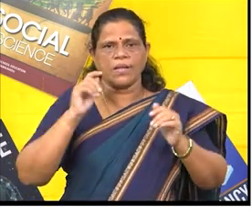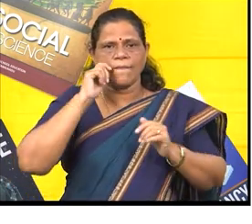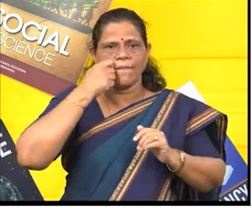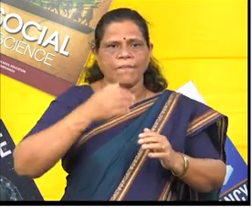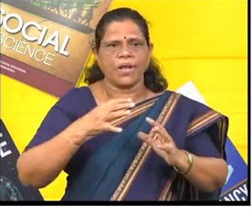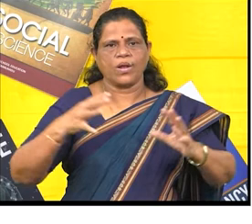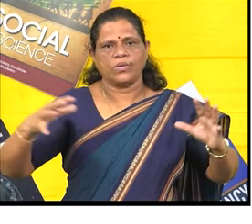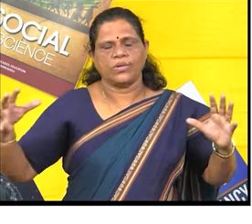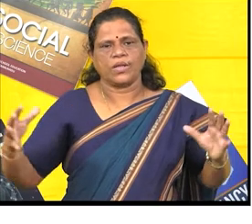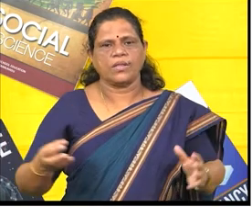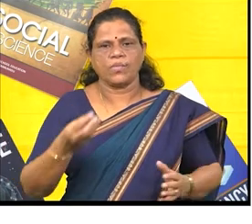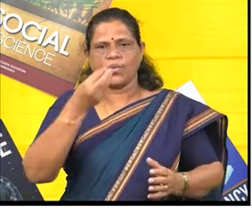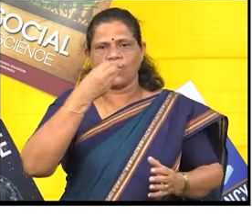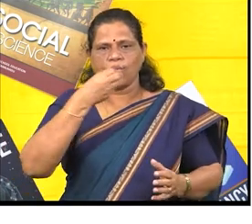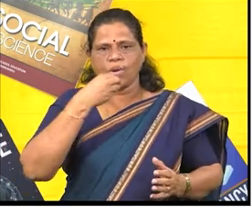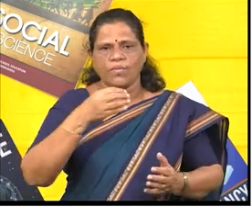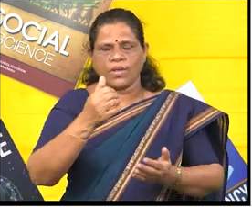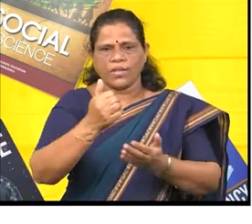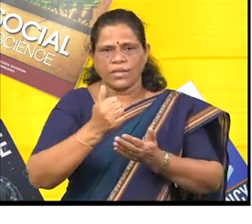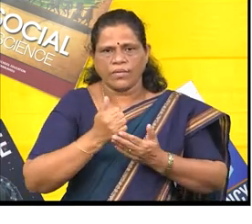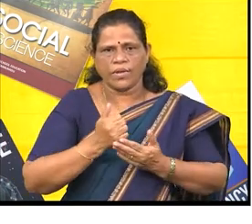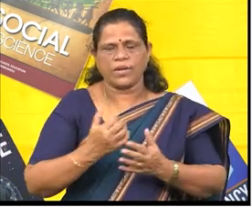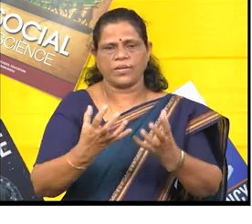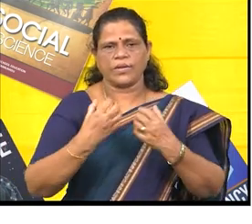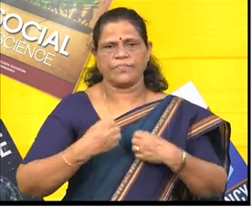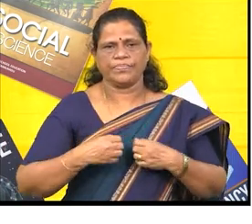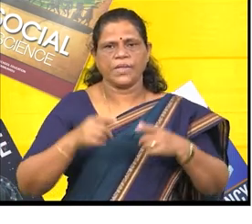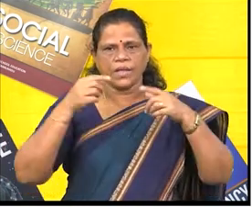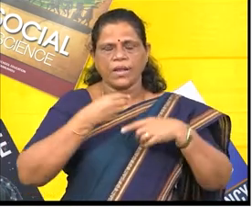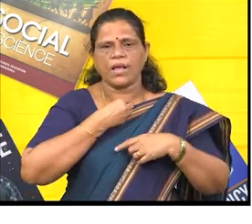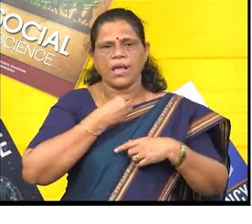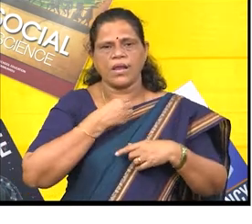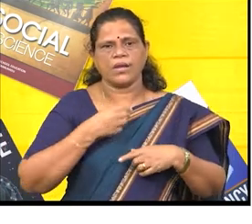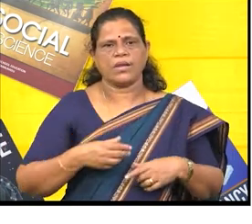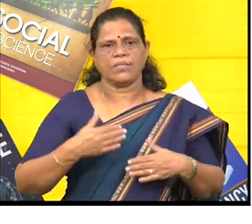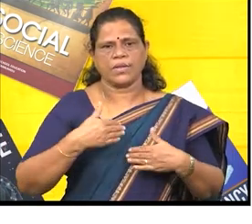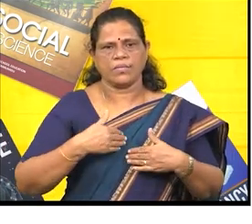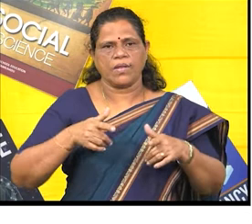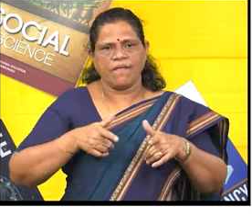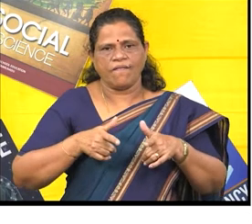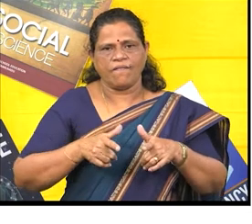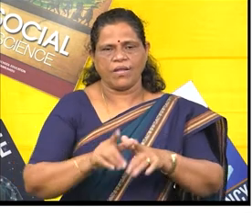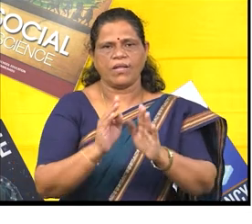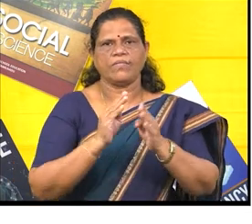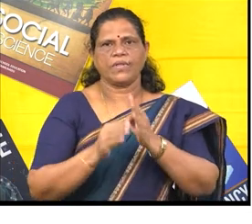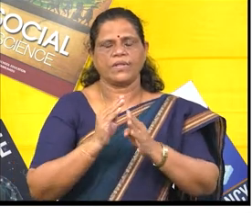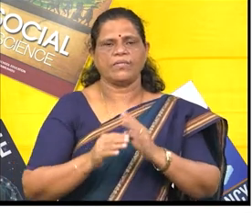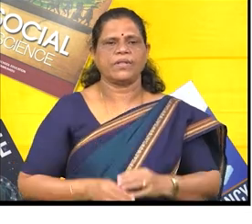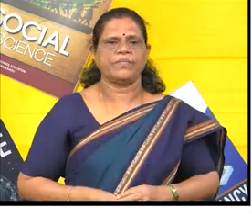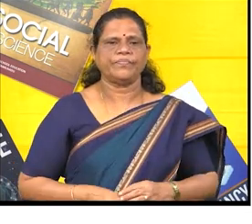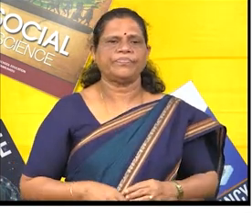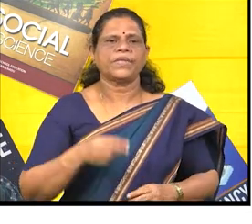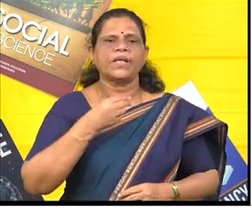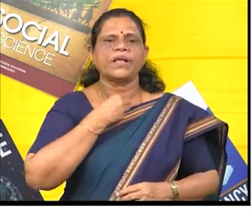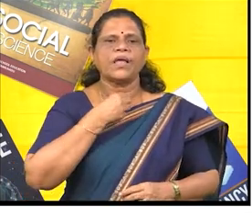மக்கள் தொகைக்கு ஏற்றவாறு உணவு தேவையான அளவு கிடைக்கும். அதே போல் கால்நடைகள், கால்நடைகளும் நம்ம வேளாண் வேதியியலில் தான் வருது.